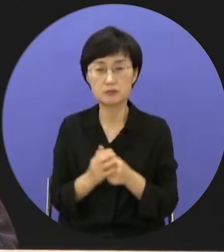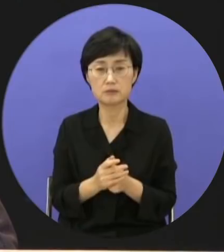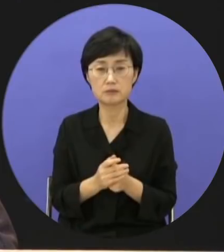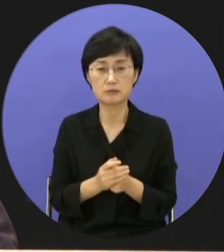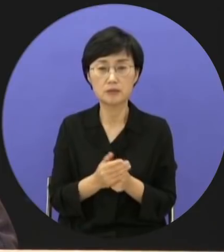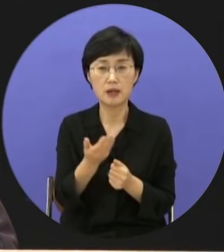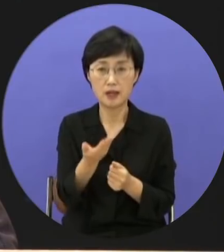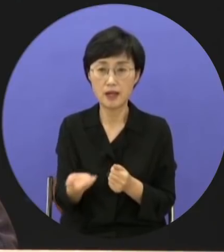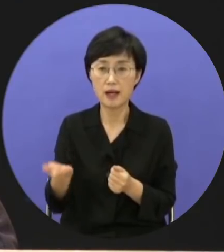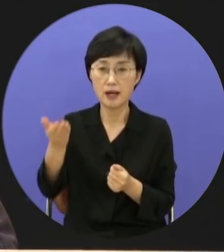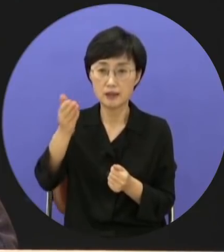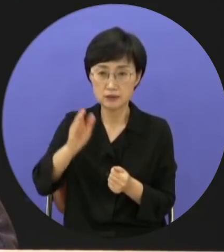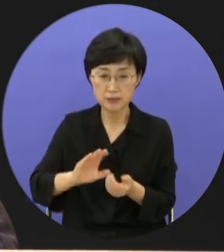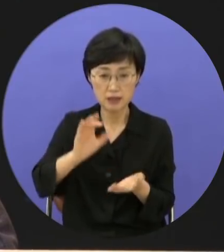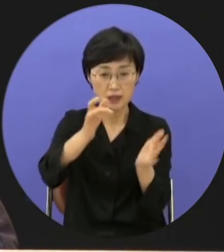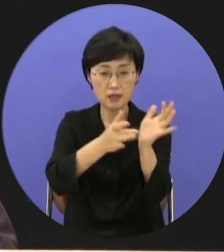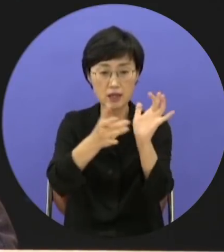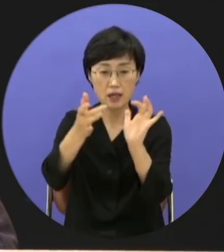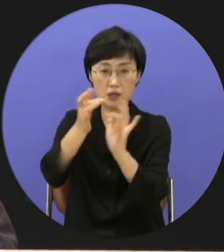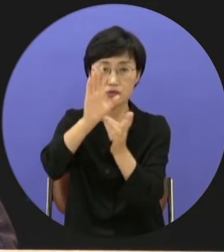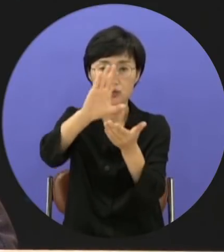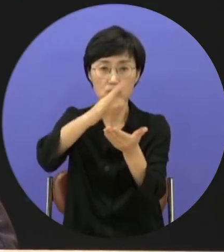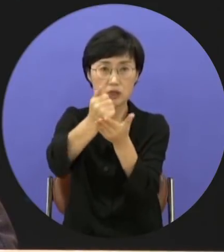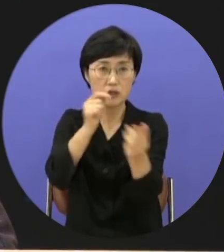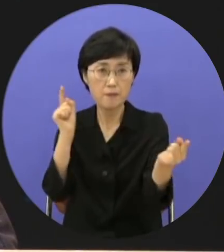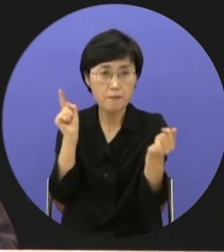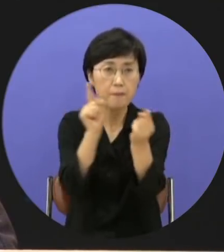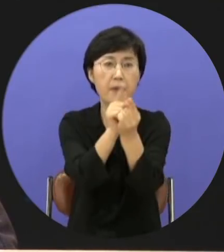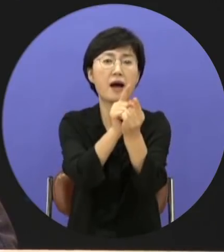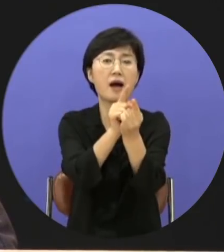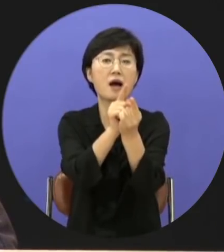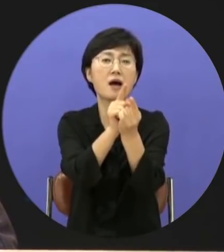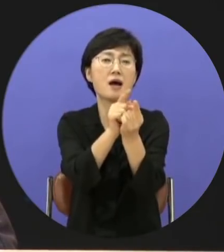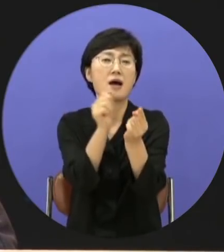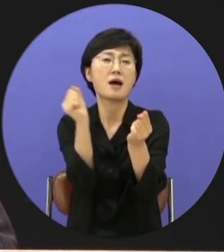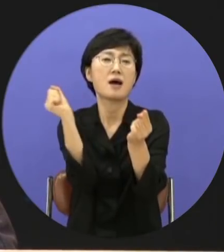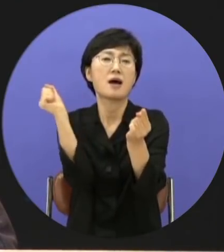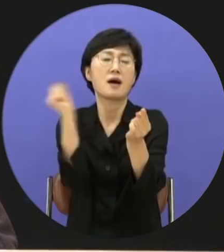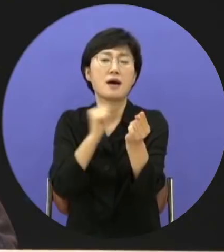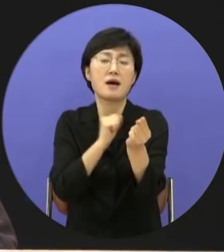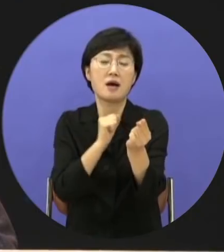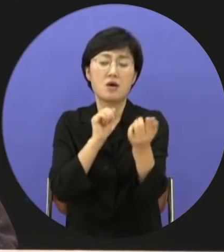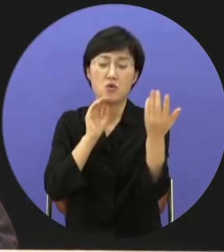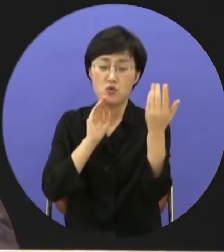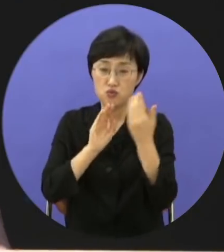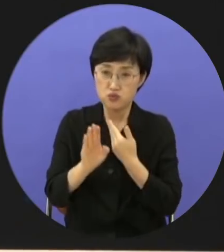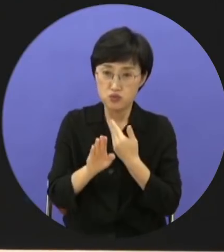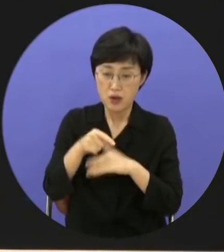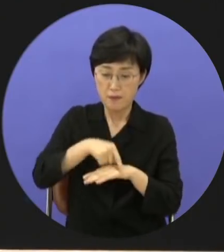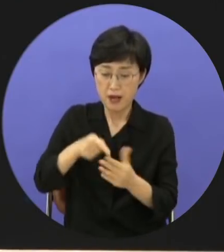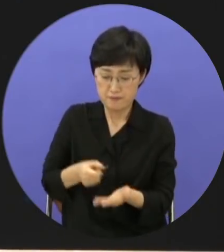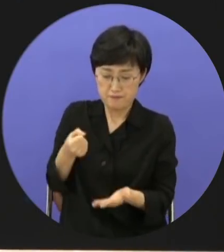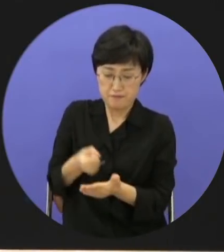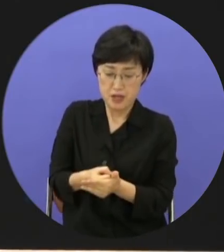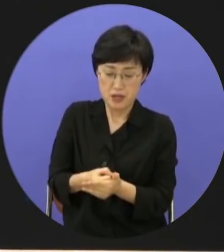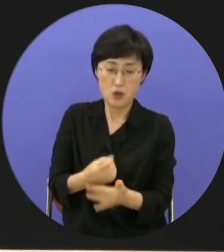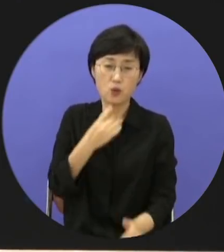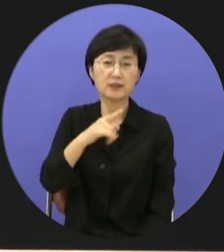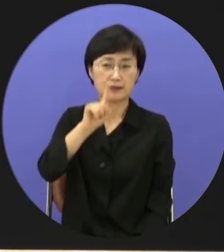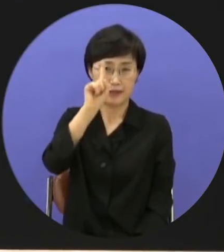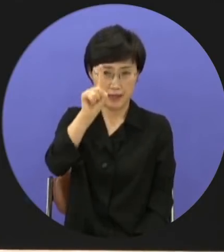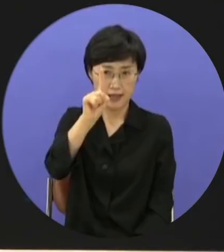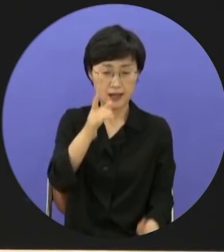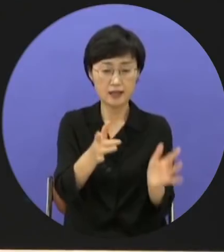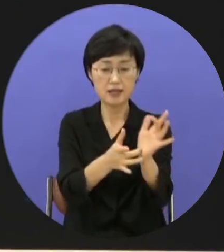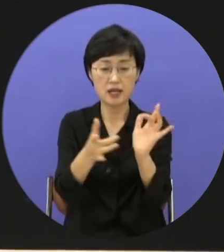이후 저는 오직 이 복음 전해야 되겠다라고 시작을 한 겁니다. But after meeting with this Christ, I